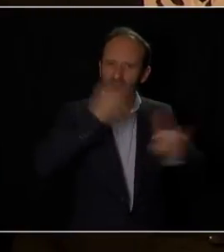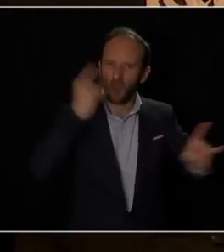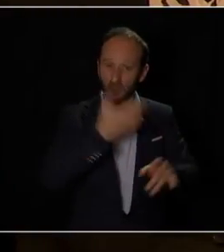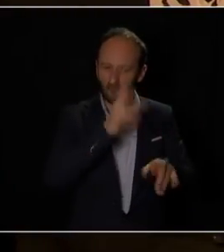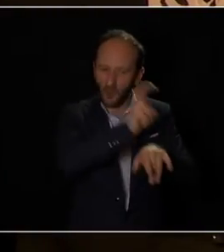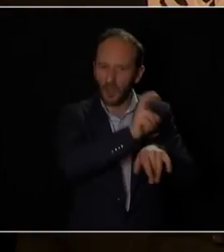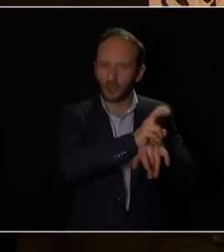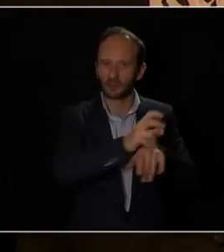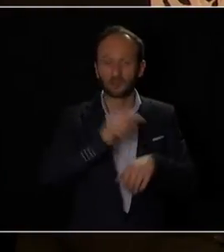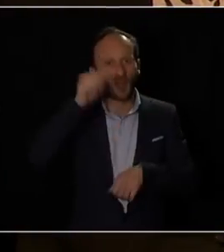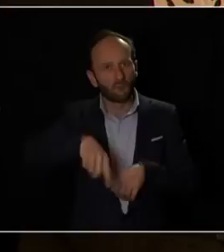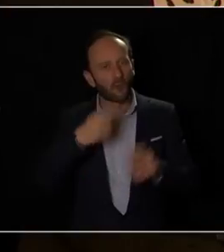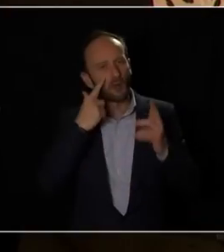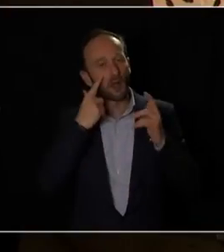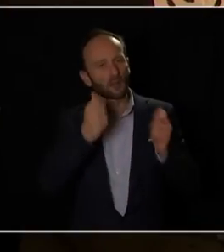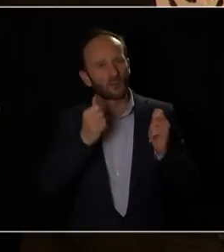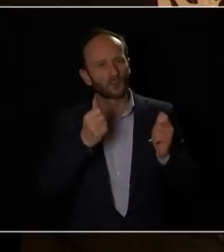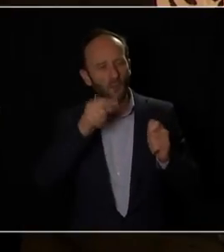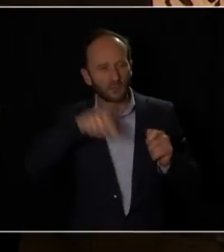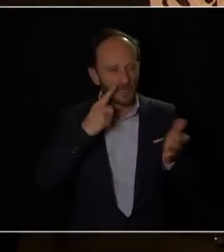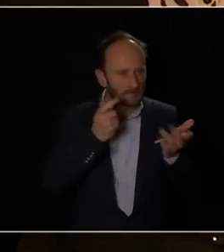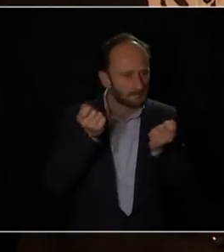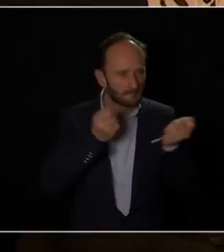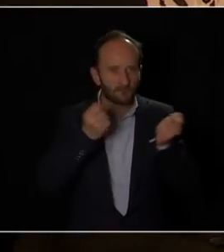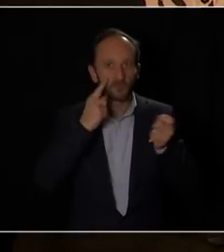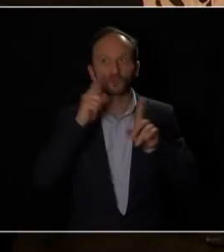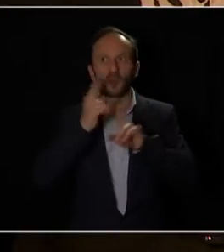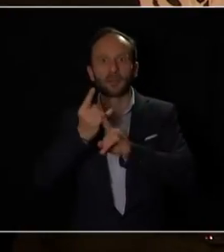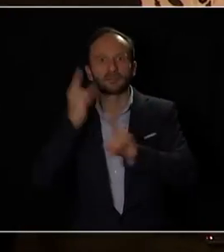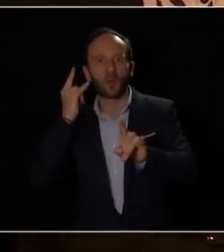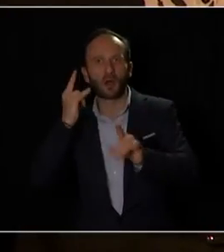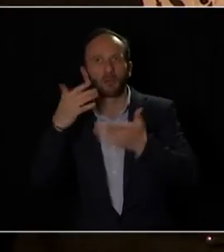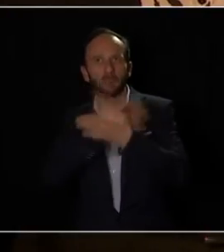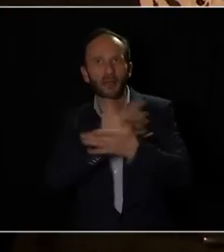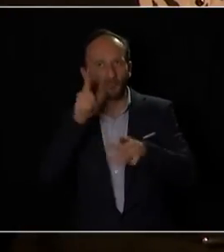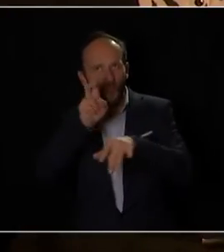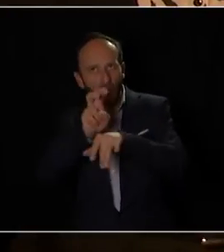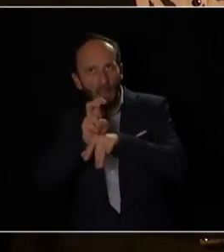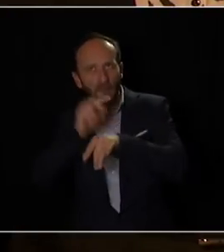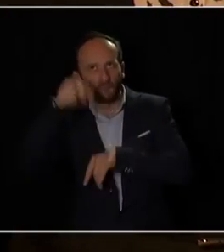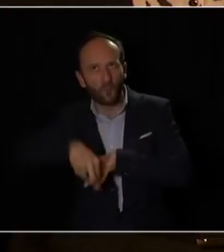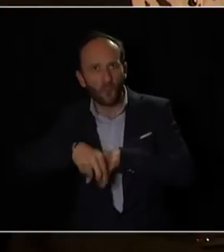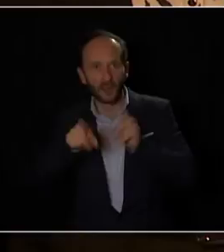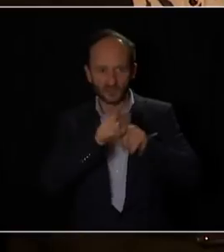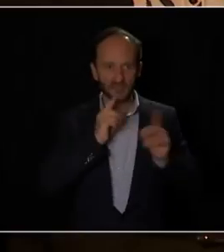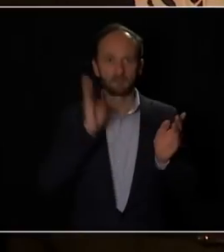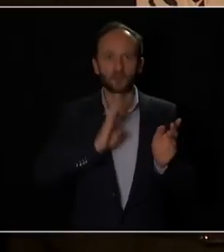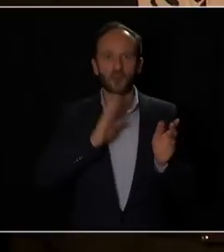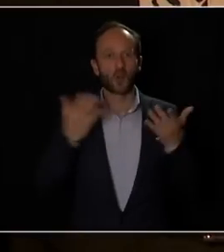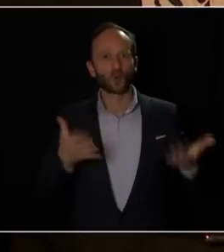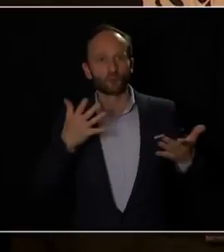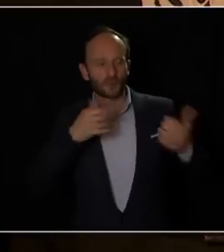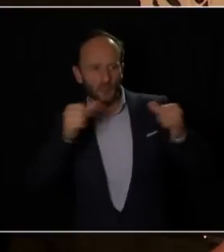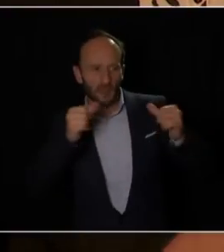grande attention aux exigences du passé, mais aussi aux nécessités du présent. Autant